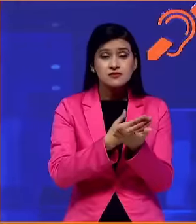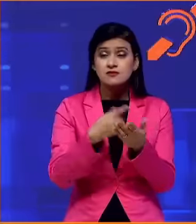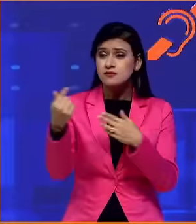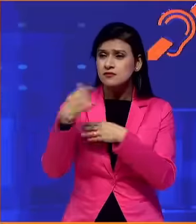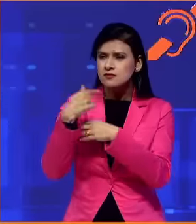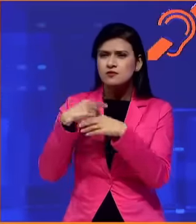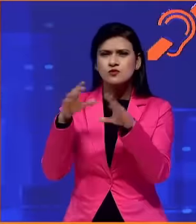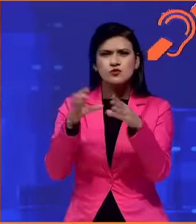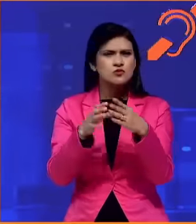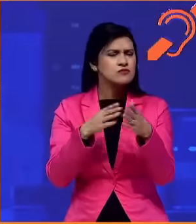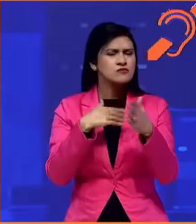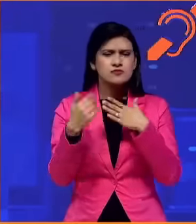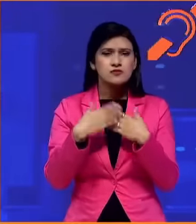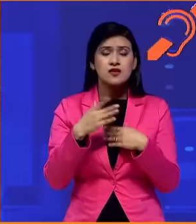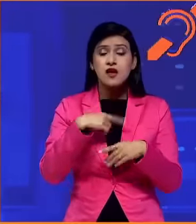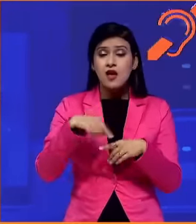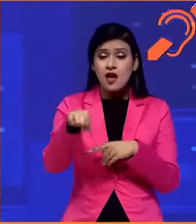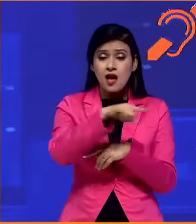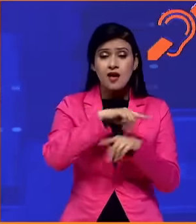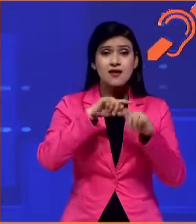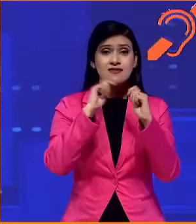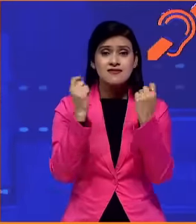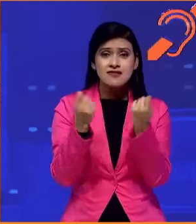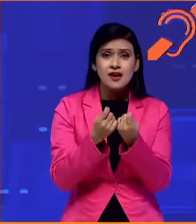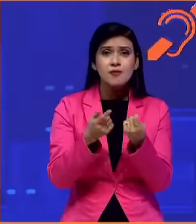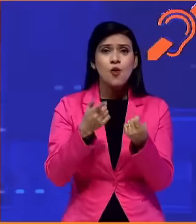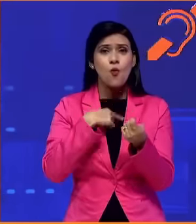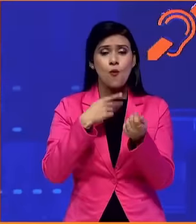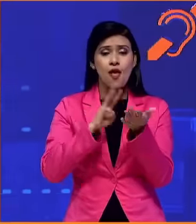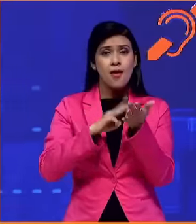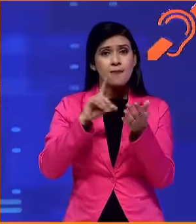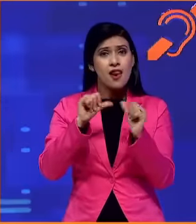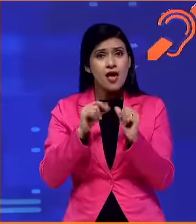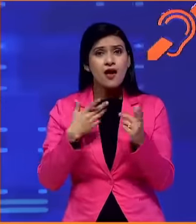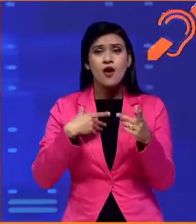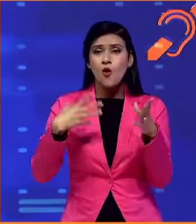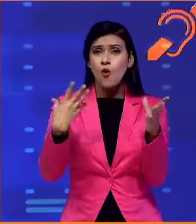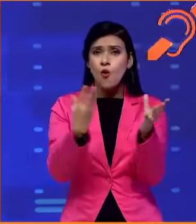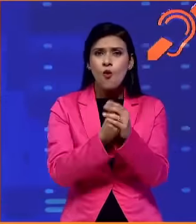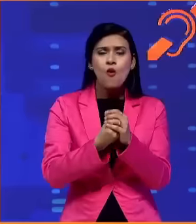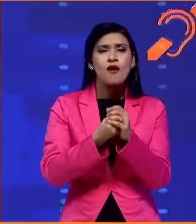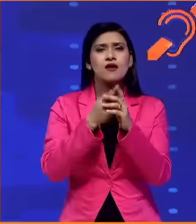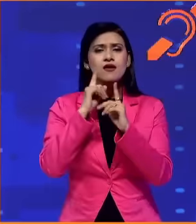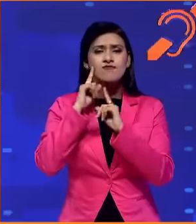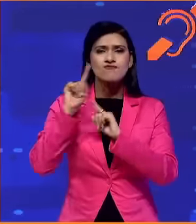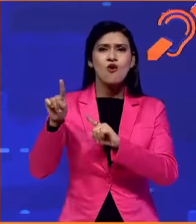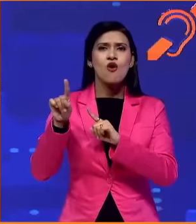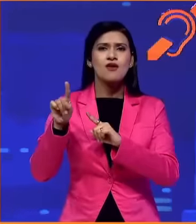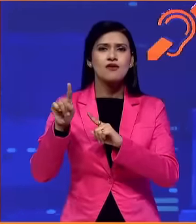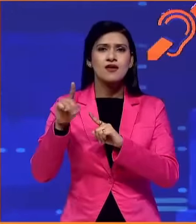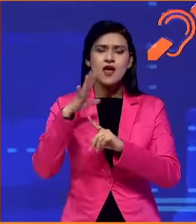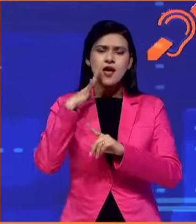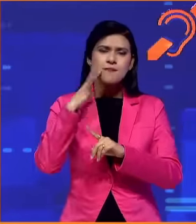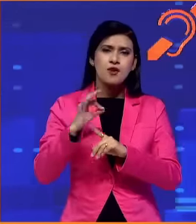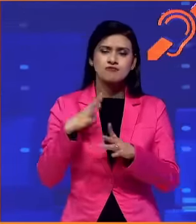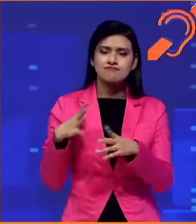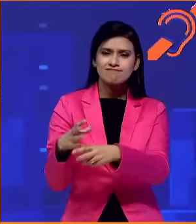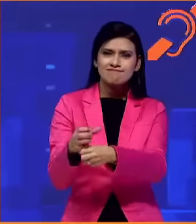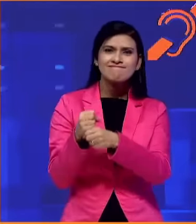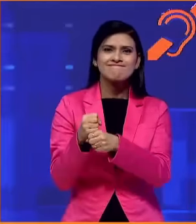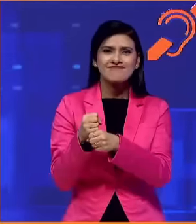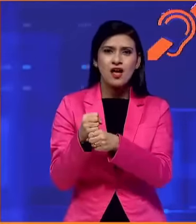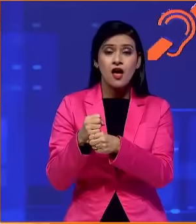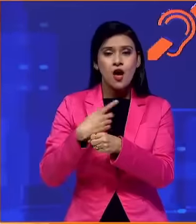,बल्कि अपनेपार्टीकार्यकर्ताओंपरभरोसाकियाहोता,उन्हें महत्वदियाहोताऔरउनकीदेखभालकीहोती,तो परिणामबेहतरहो